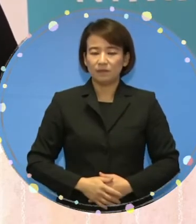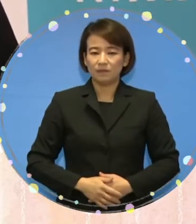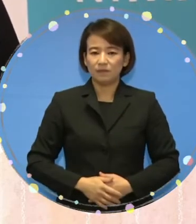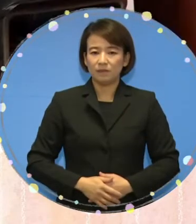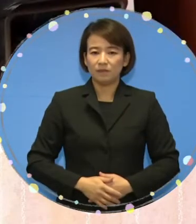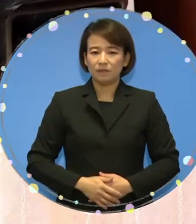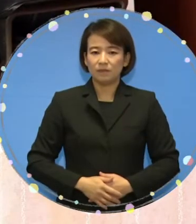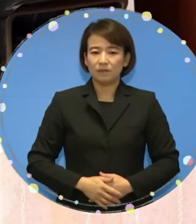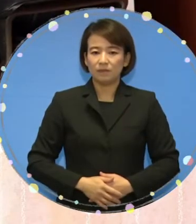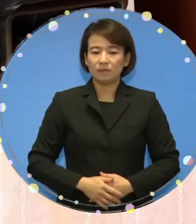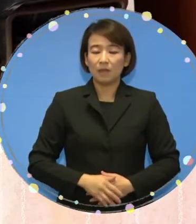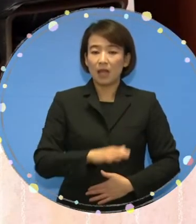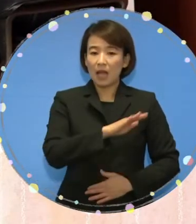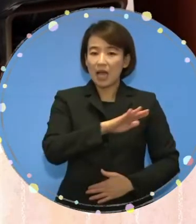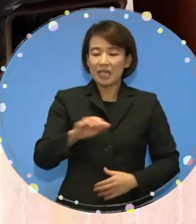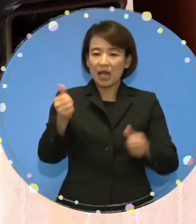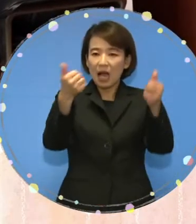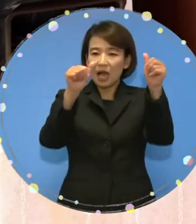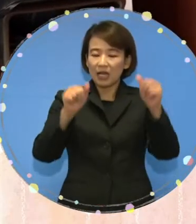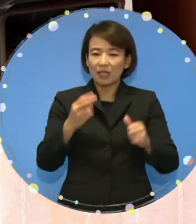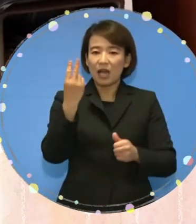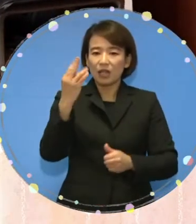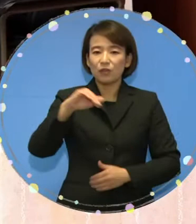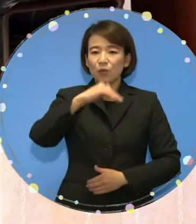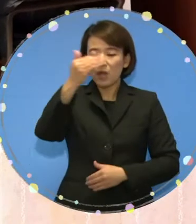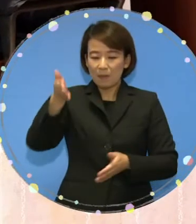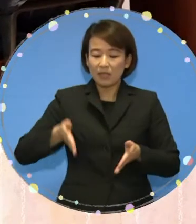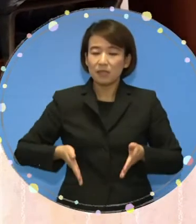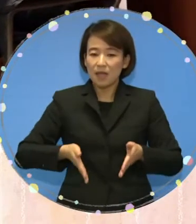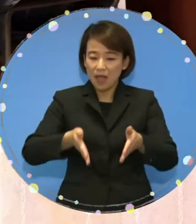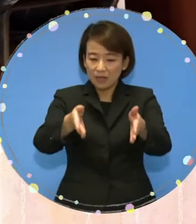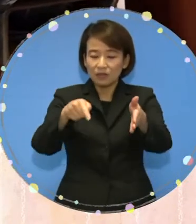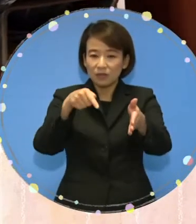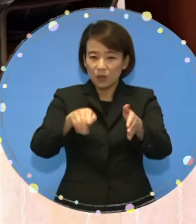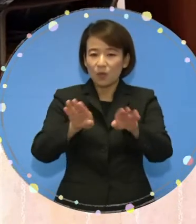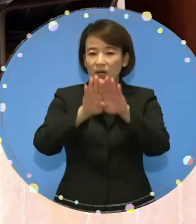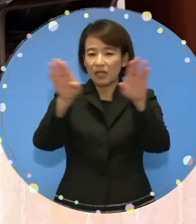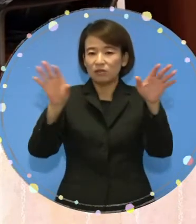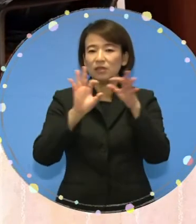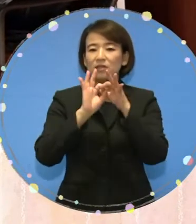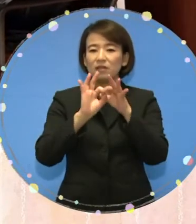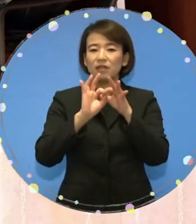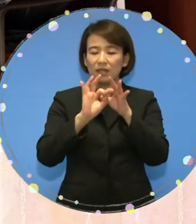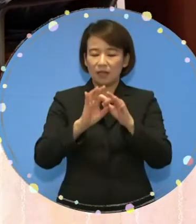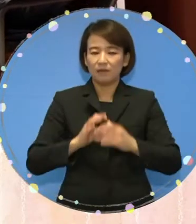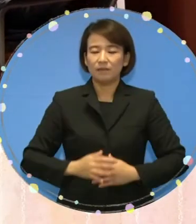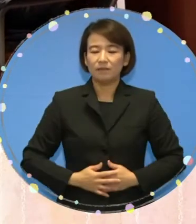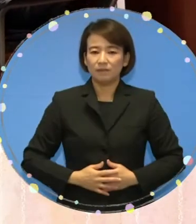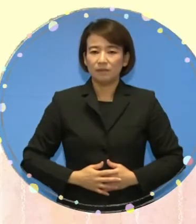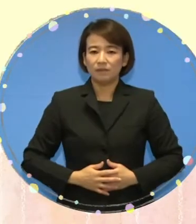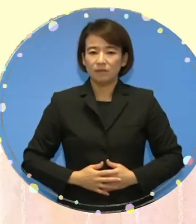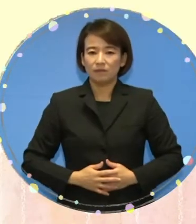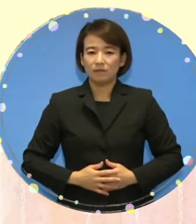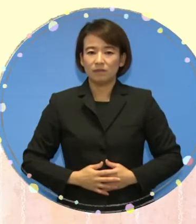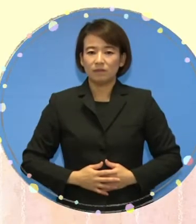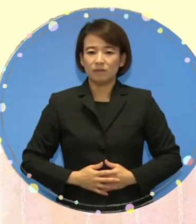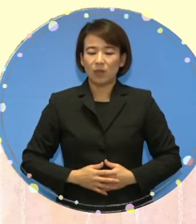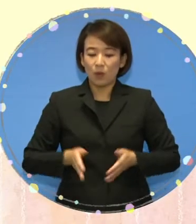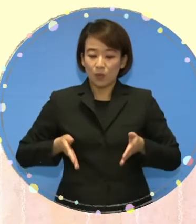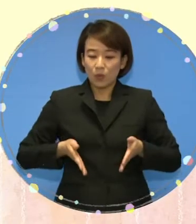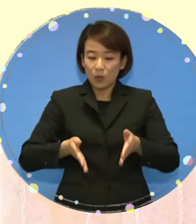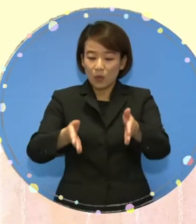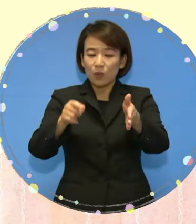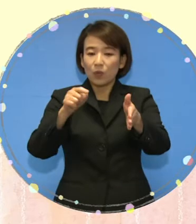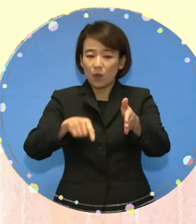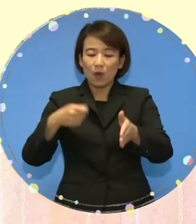ますまずは枚方富山線の開通についてご紹介させていただきます枚方富山戦に